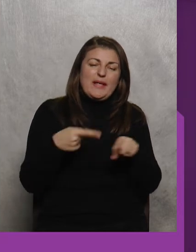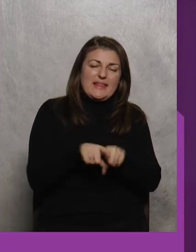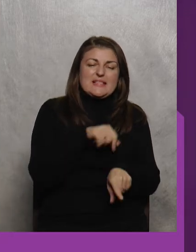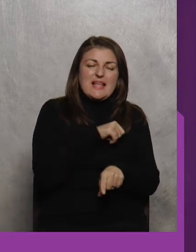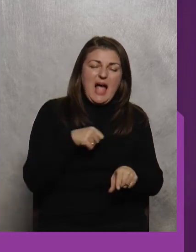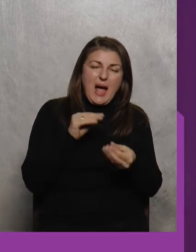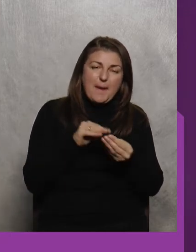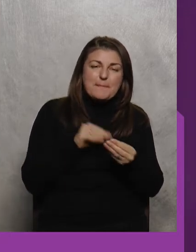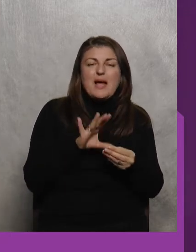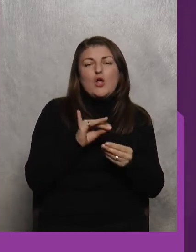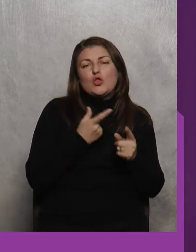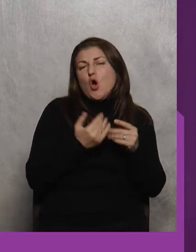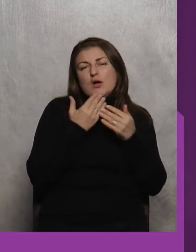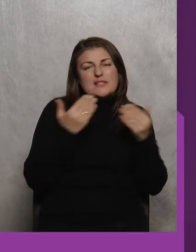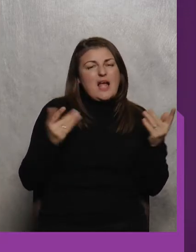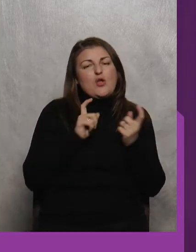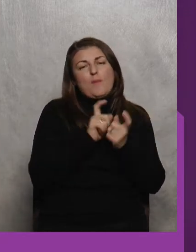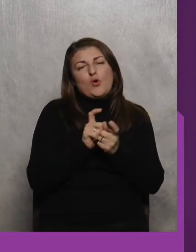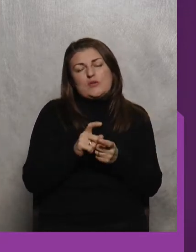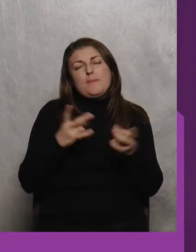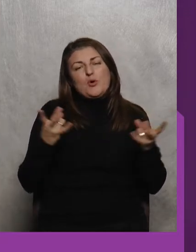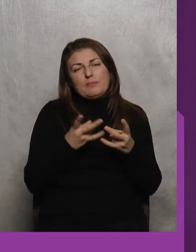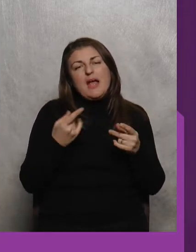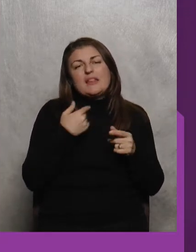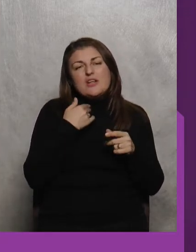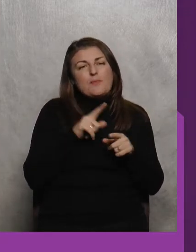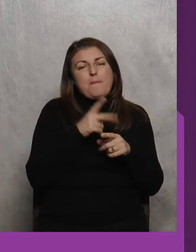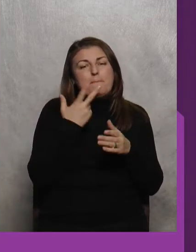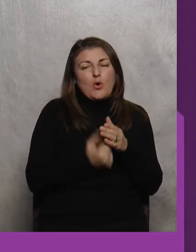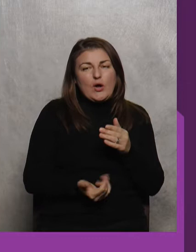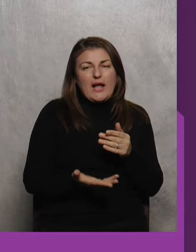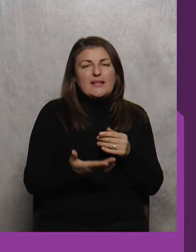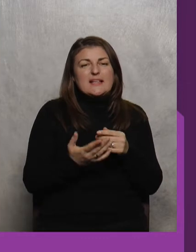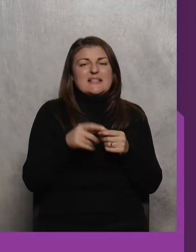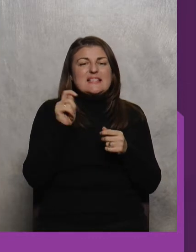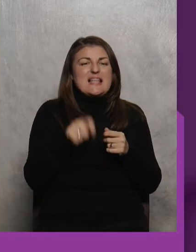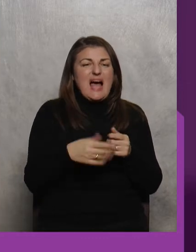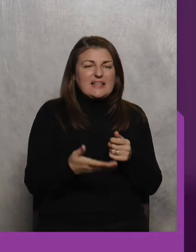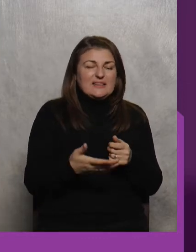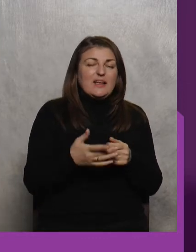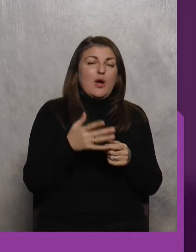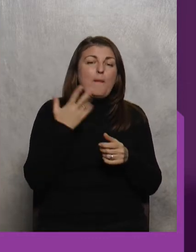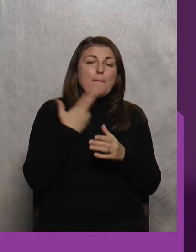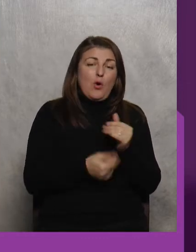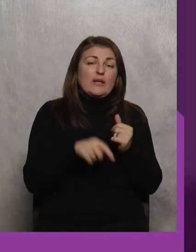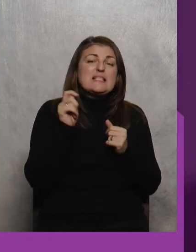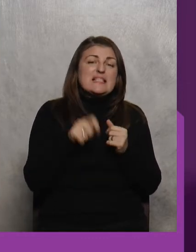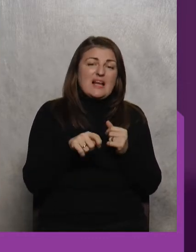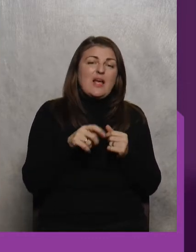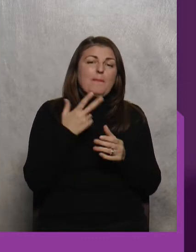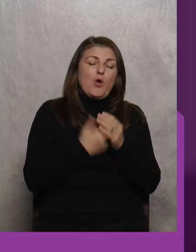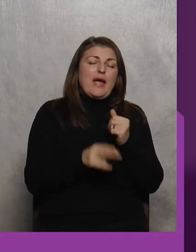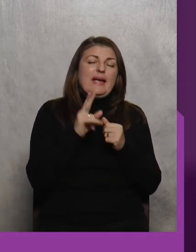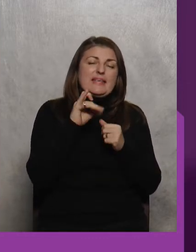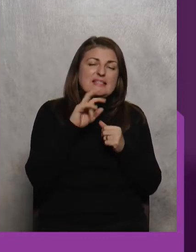саме, до останнього боротися потрібно, начебто програний старт. Так? Програний старт, програна кість,